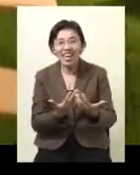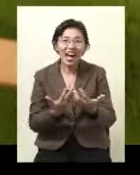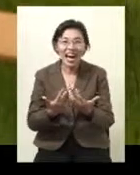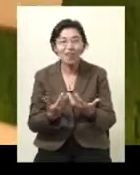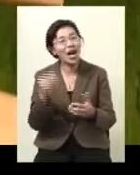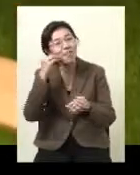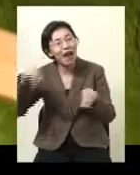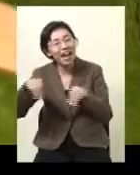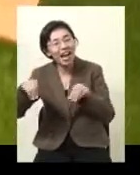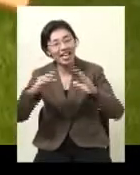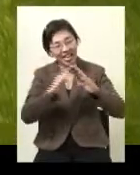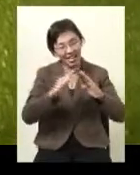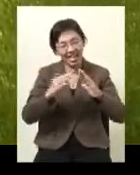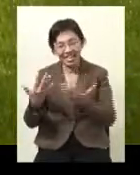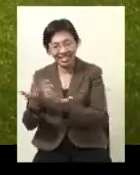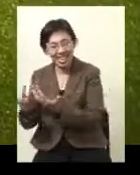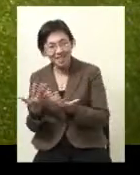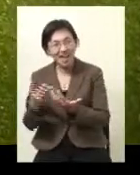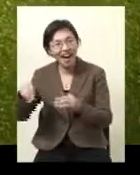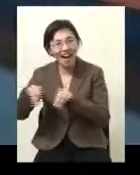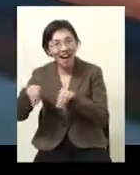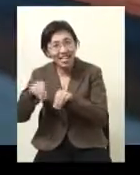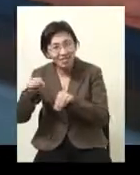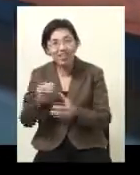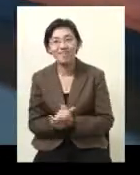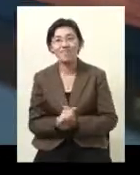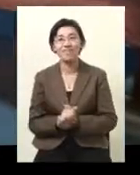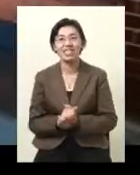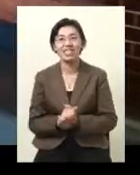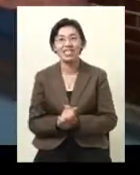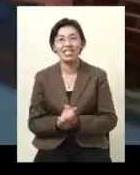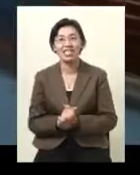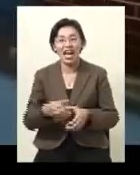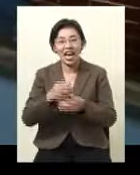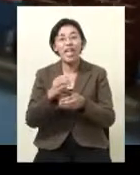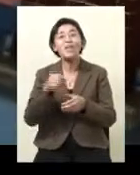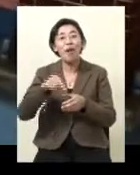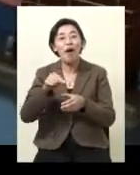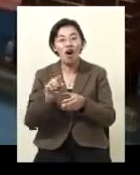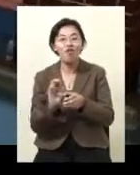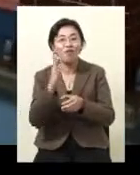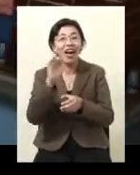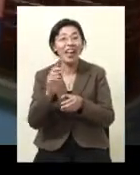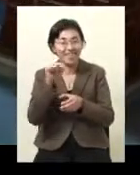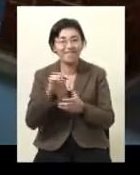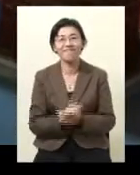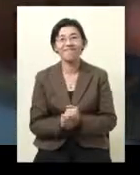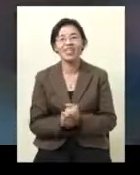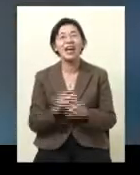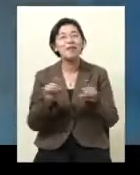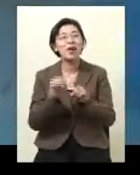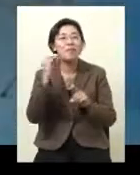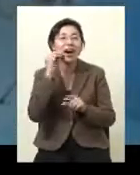สนามข้างบ้านนี่เนาะอันนี้หลังคา ใช่ไหมป่องไฟ ป่องไฟอ๋อนี่ยุโรปเนาะ